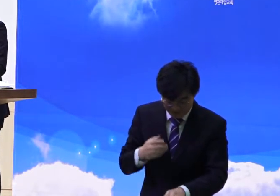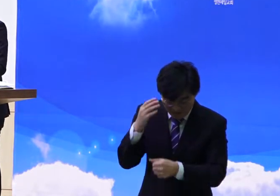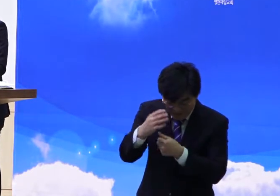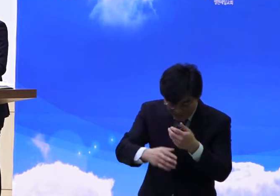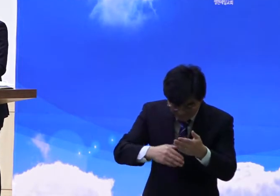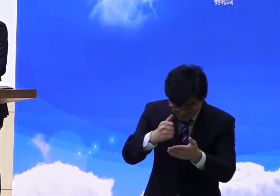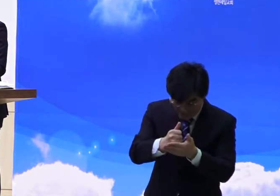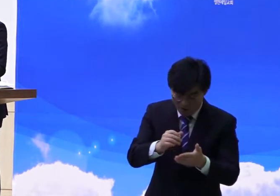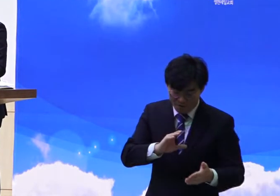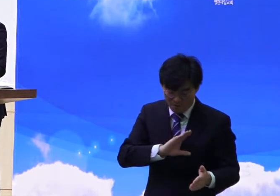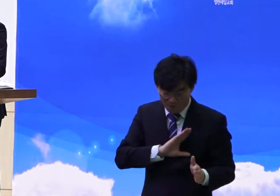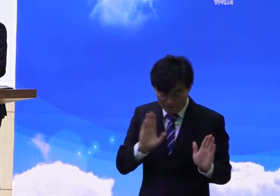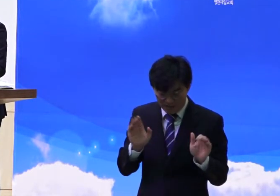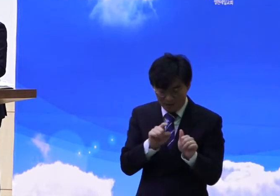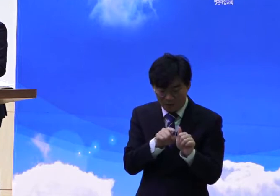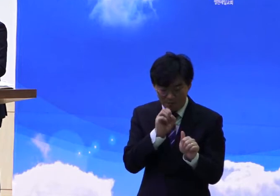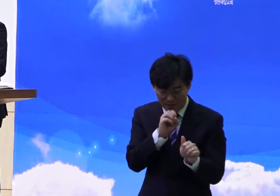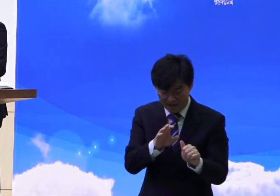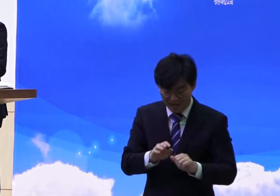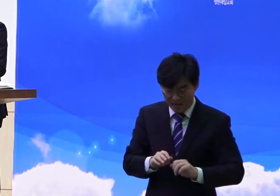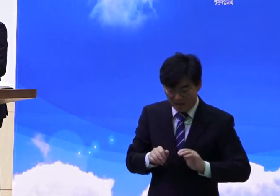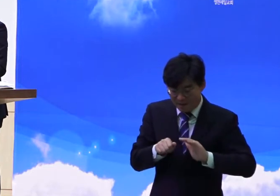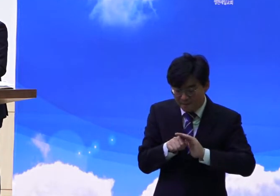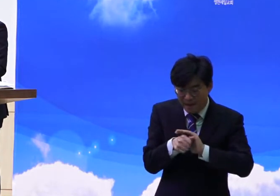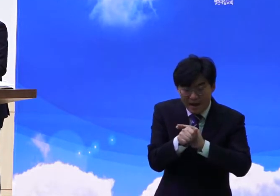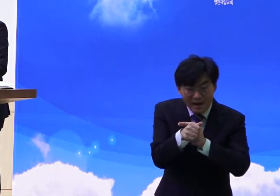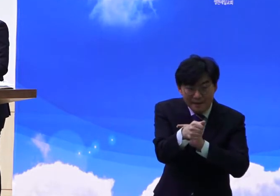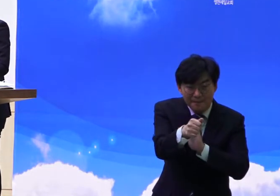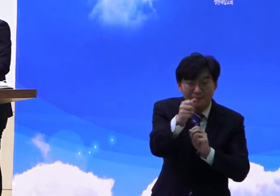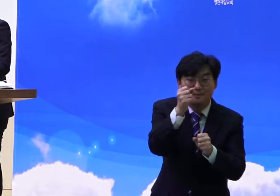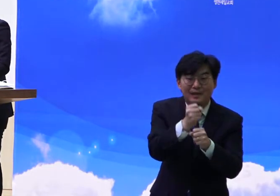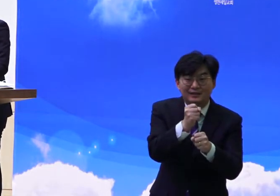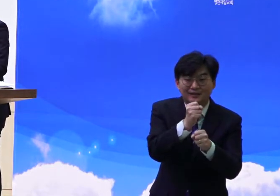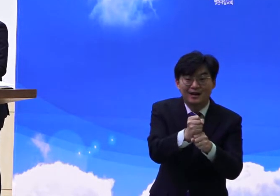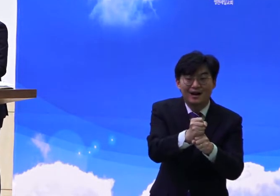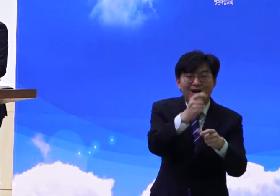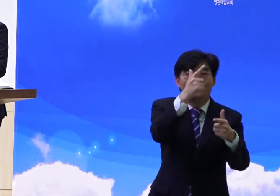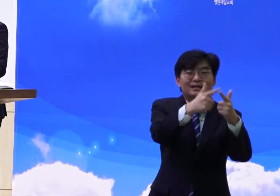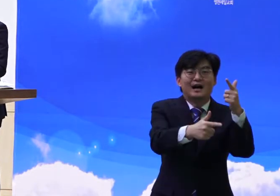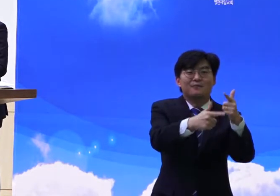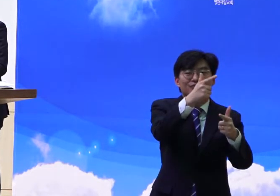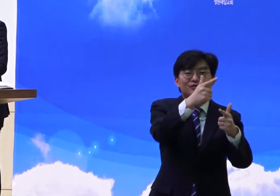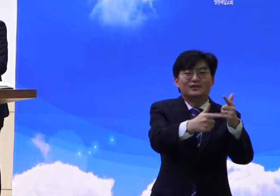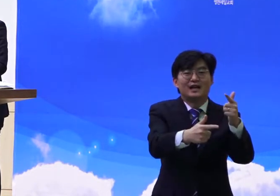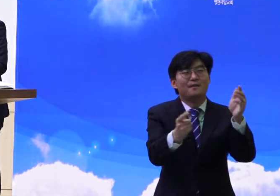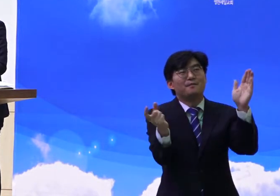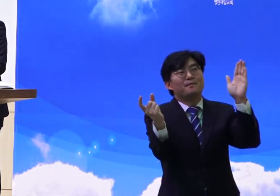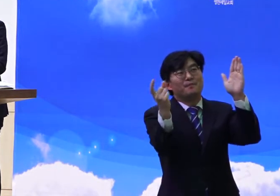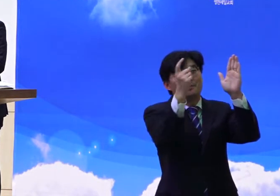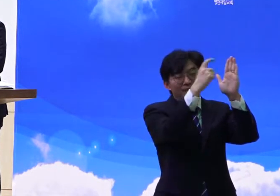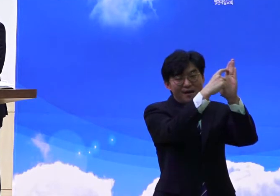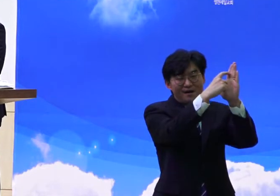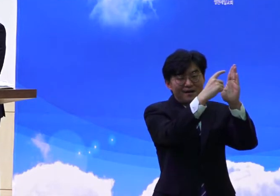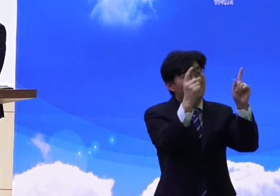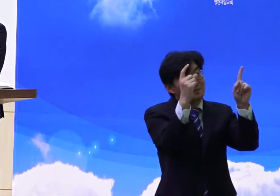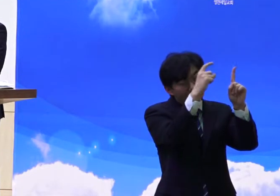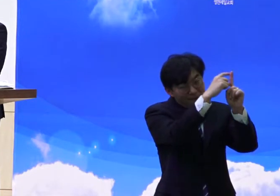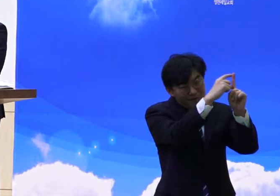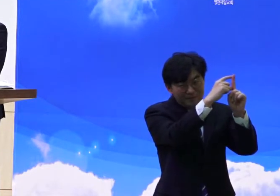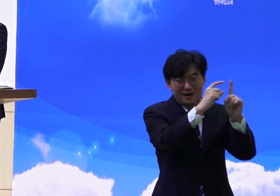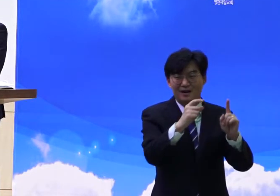모세에게 이르시되 불뱀을 만들어 장대 위에 매달아라. 물린 자마다 그것을 보면